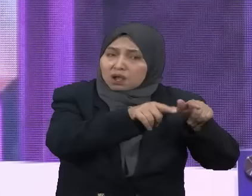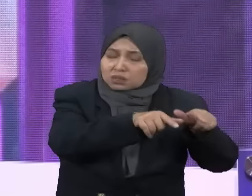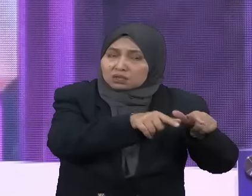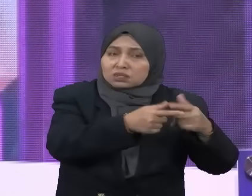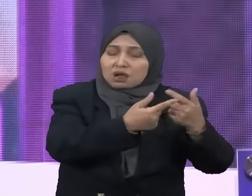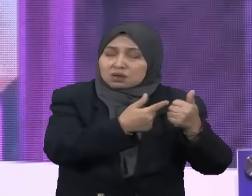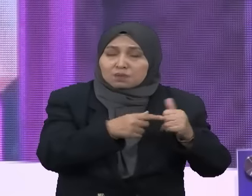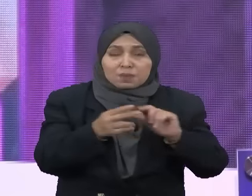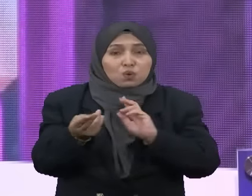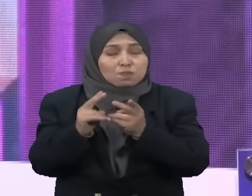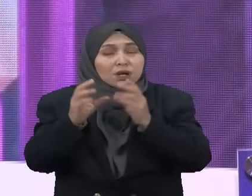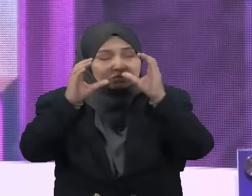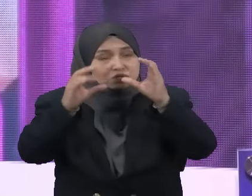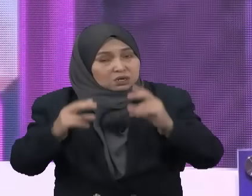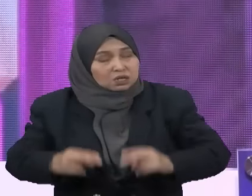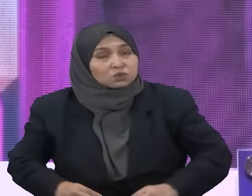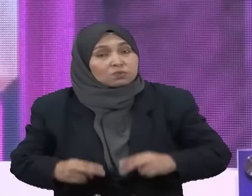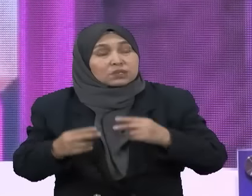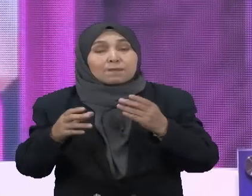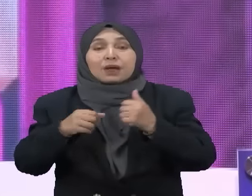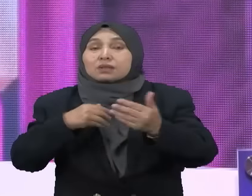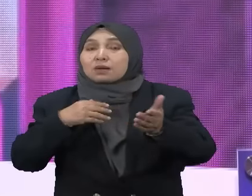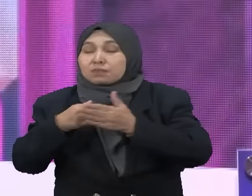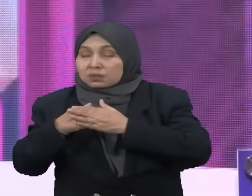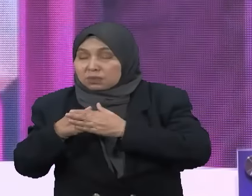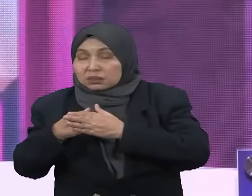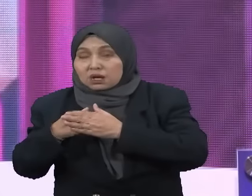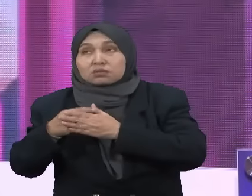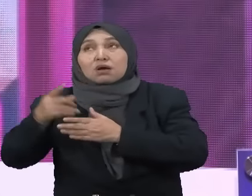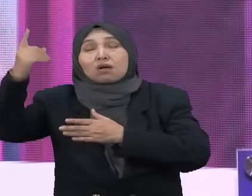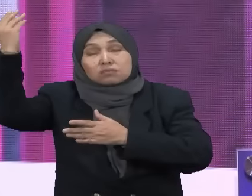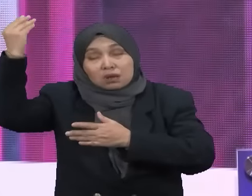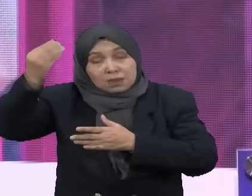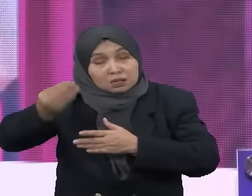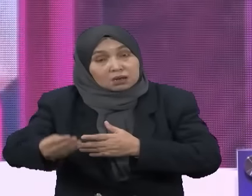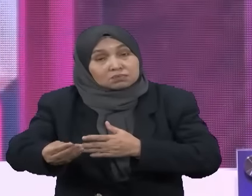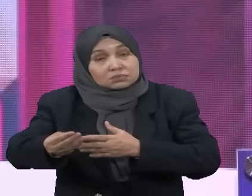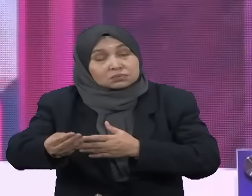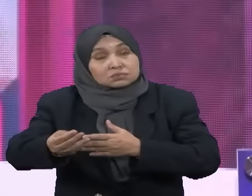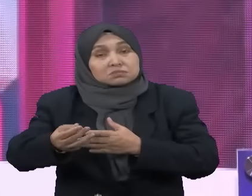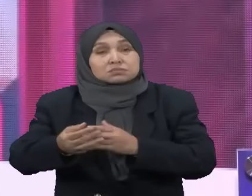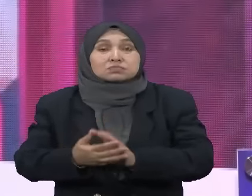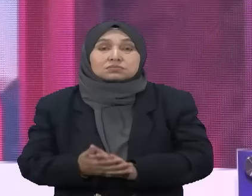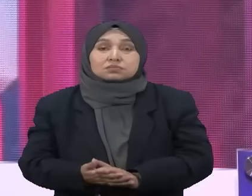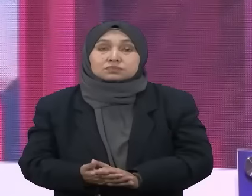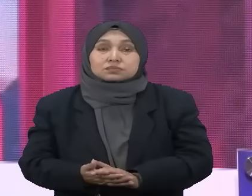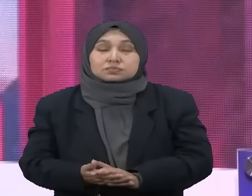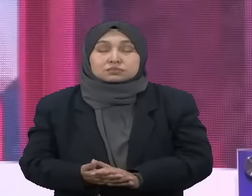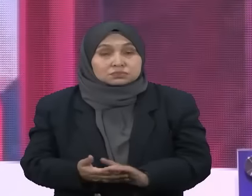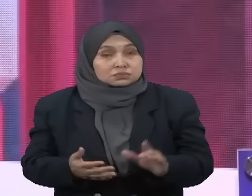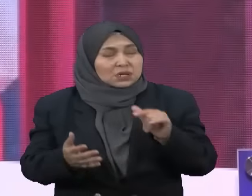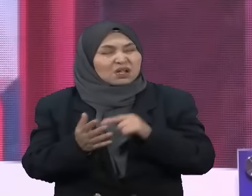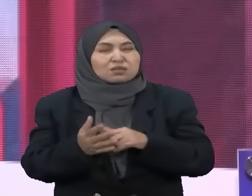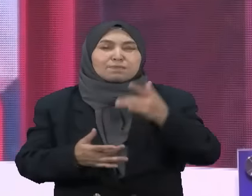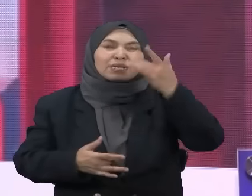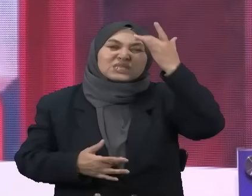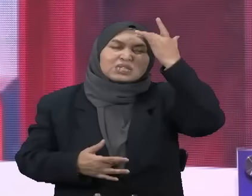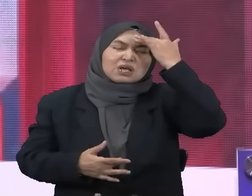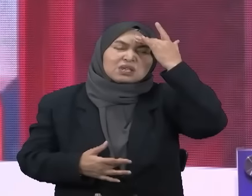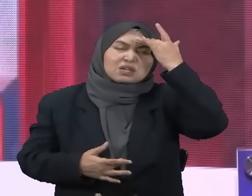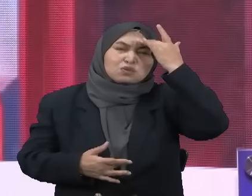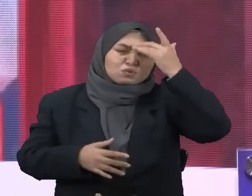daripada mengubah cara hidup mereka agar mereka dapat kembali kepada fitrah yang diberikan oleh Allah Subhanahu Wa Taala kepada mereka. Ini satu penyakit yang kalau